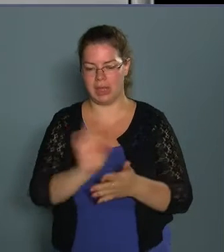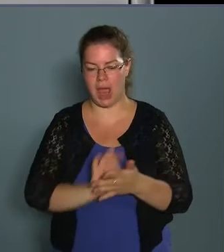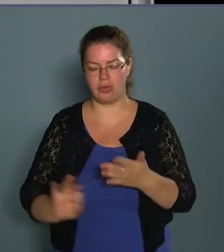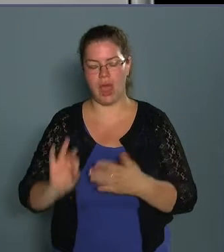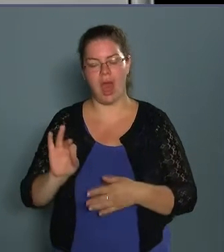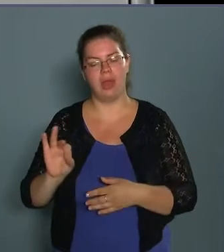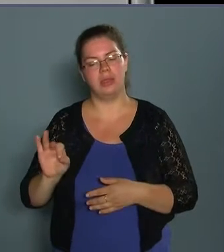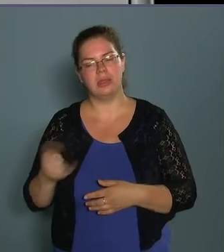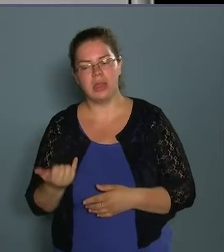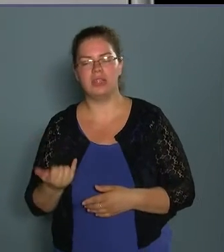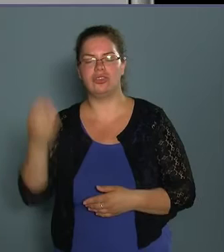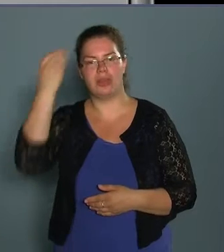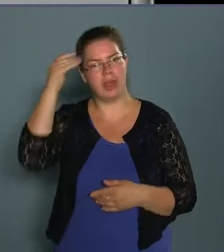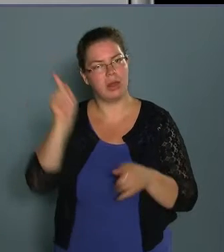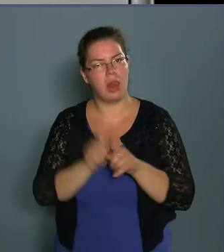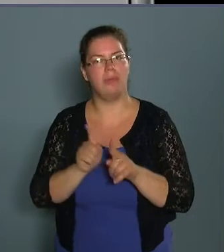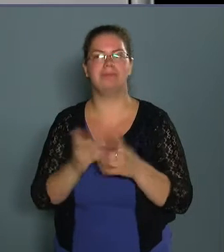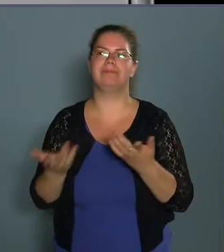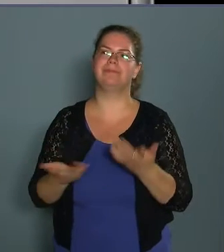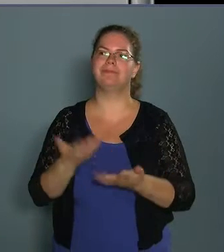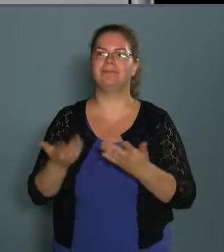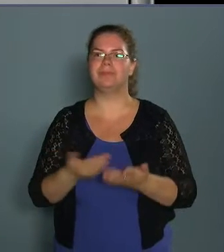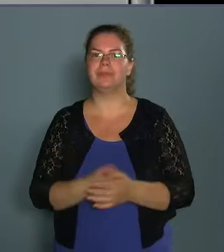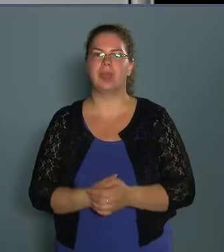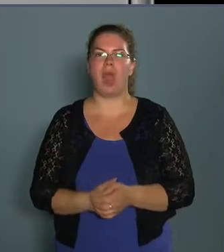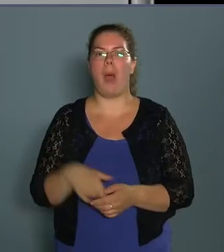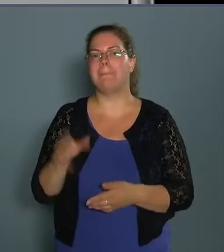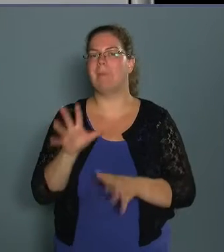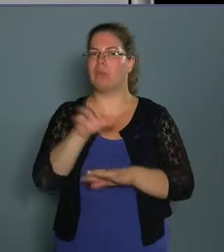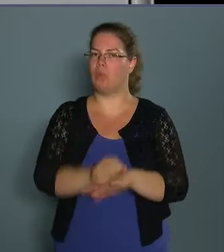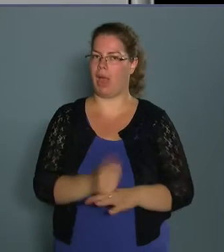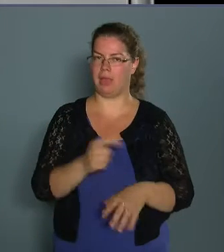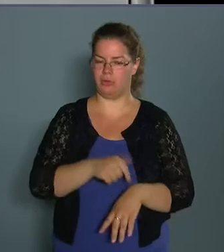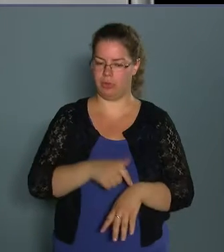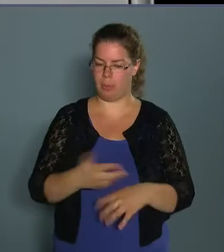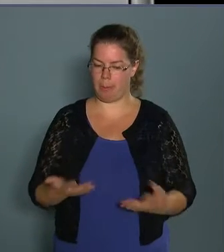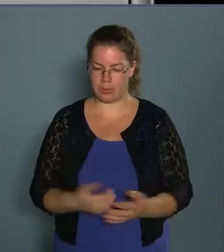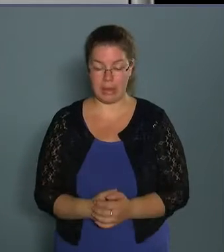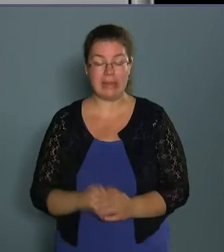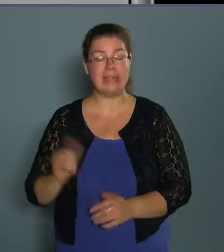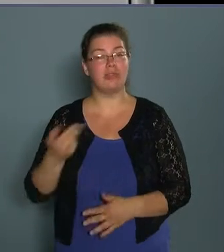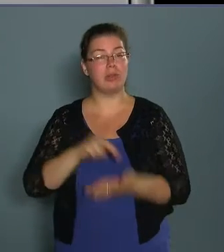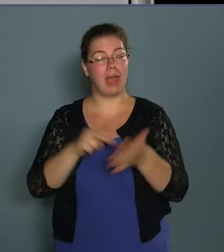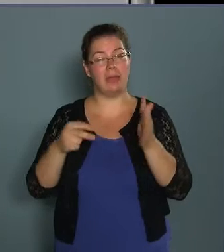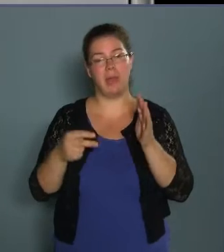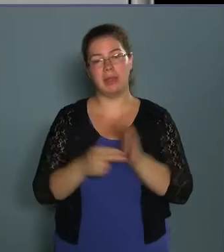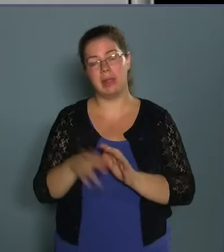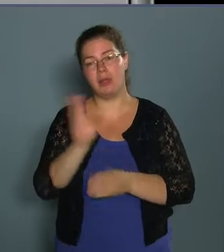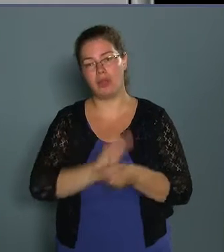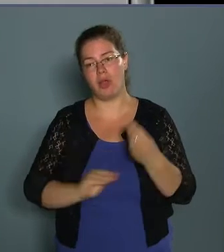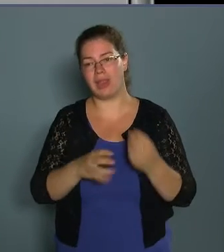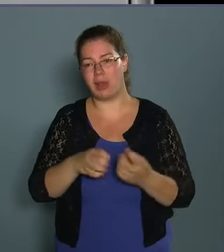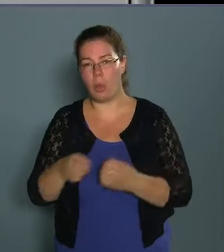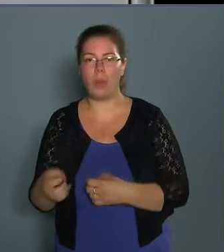kiírását, illetve értelemszerűen a beruházásnak az időpontját. És a terveztetés